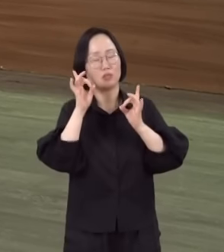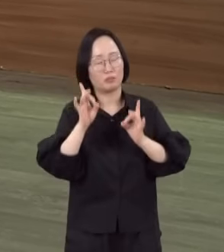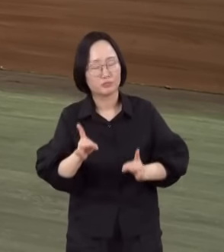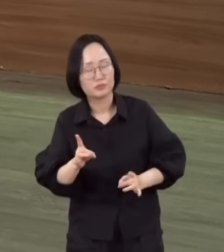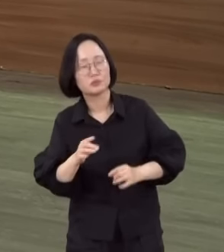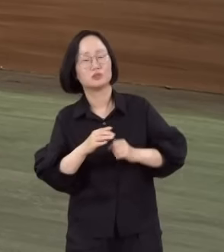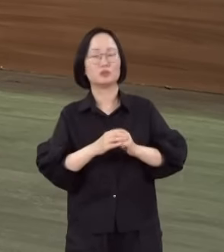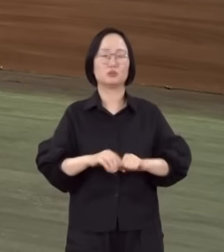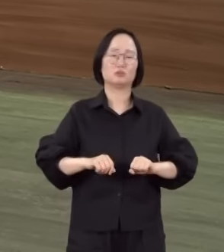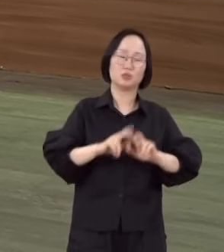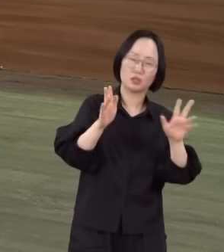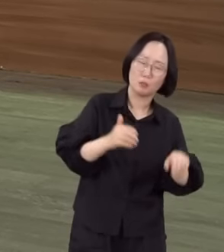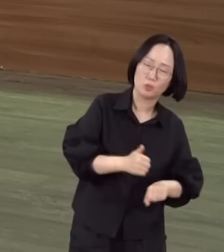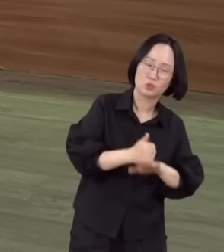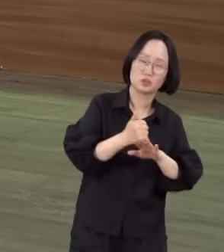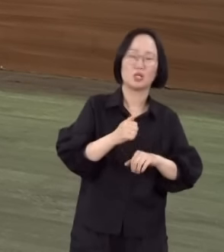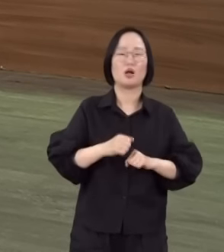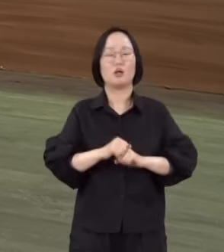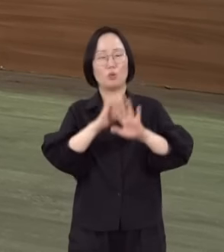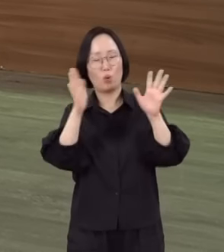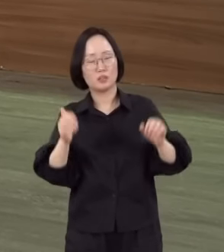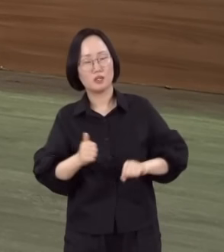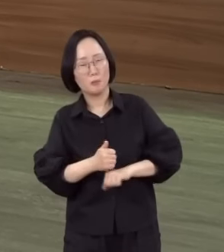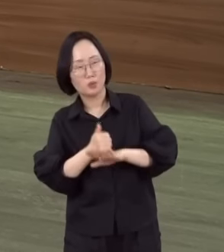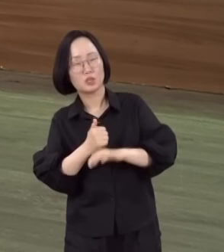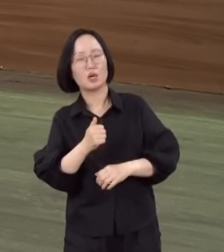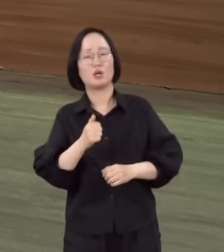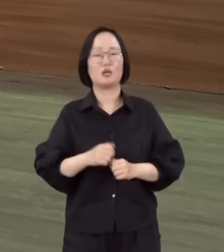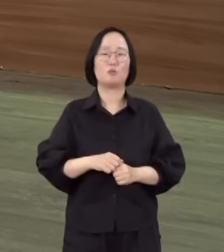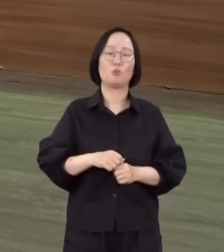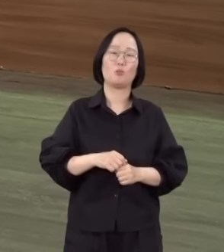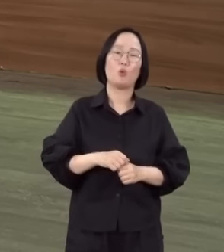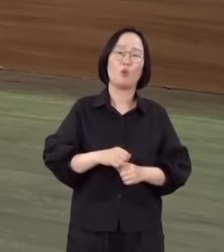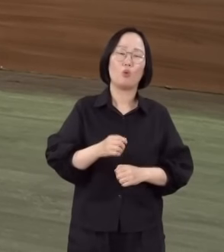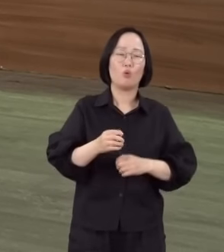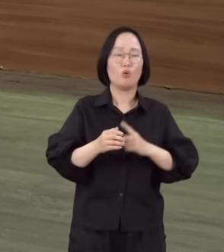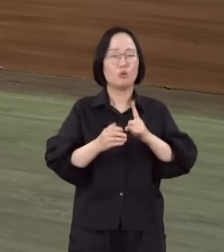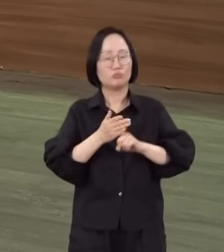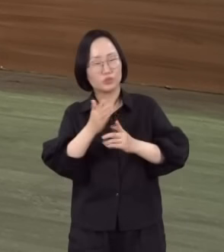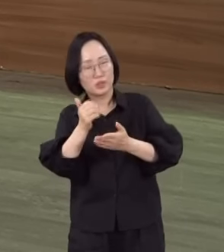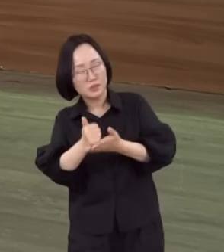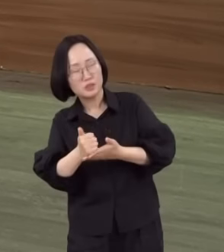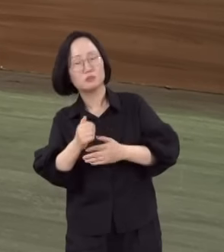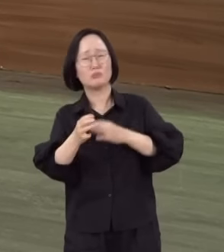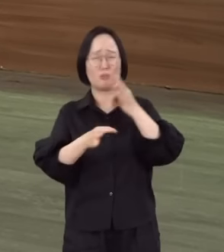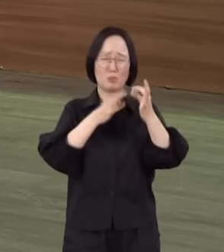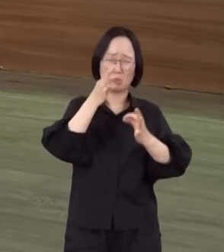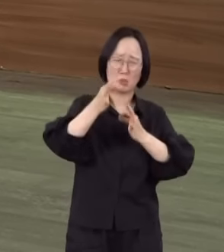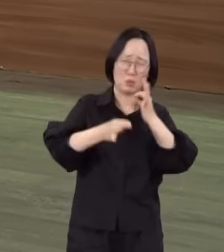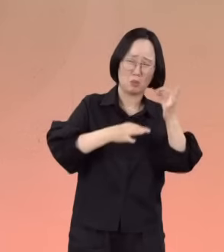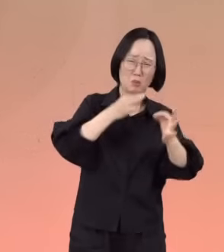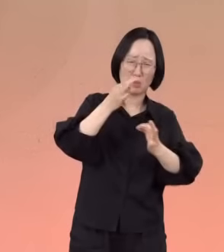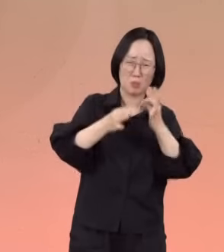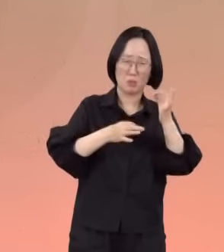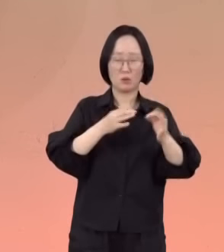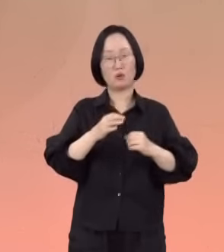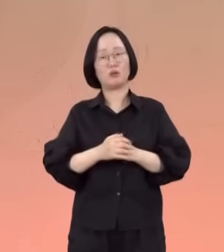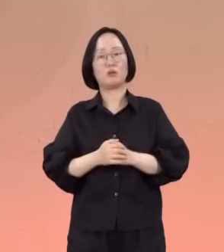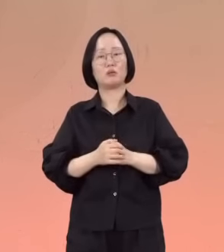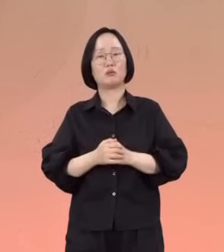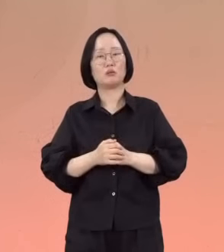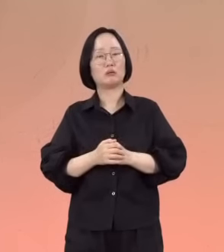지장보살 문수보살 보연 보살 그렇게 막 불보살 이름을 막 깨서 길게 부르는 거예요 그래서